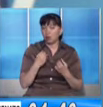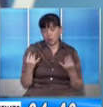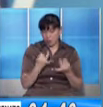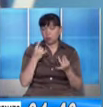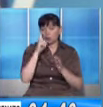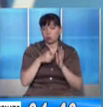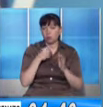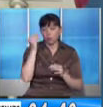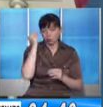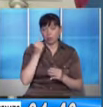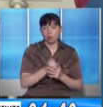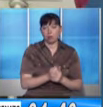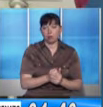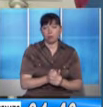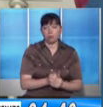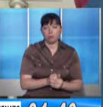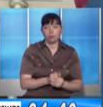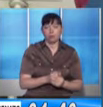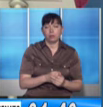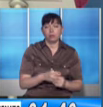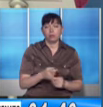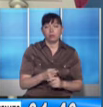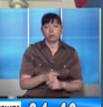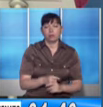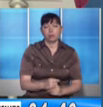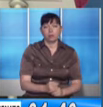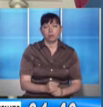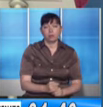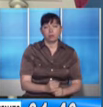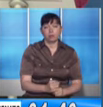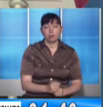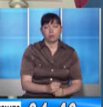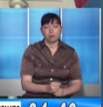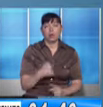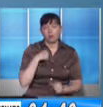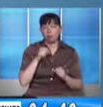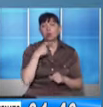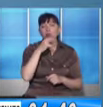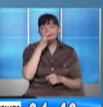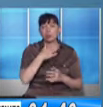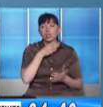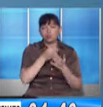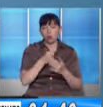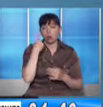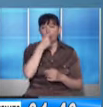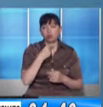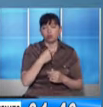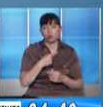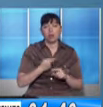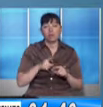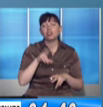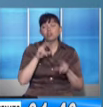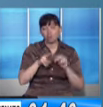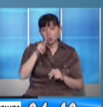poziția eu candidatului blocului. Eu pot să vă spun strict ca persoană fizică. Din punctul meu de vedere, este expresia